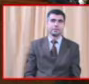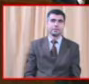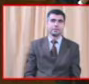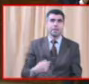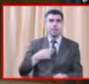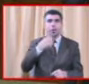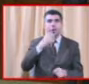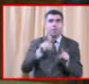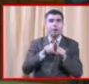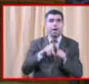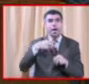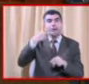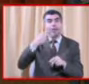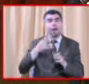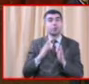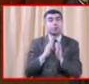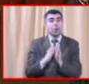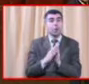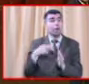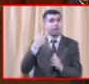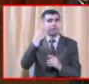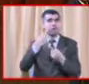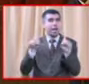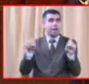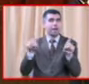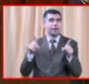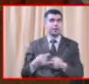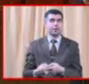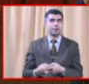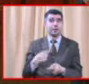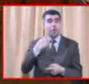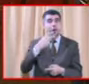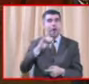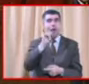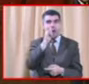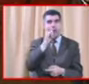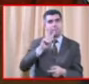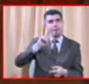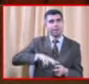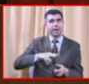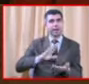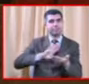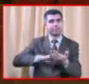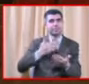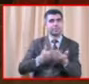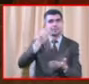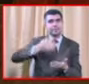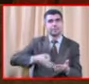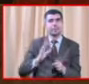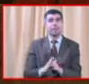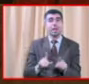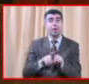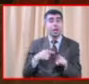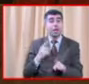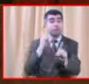وكل باش لينا خريم خريب كنطرح في هذا المجلس الموقر وصفتنا واحد اللجنه. اليوم كان عندي اجتماع مع المفتش